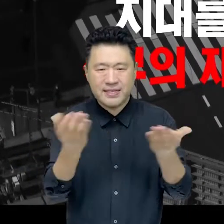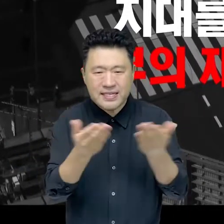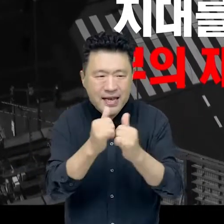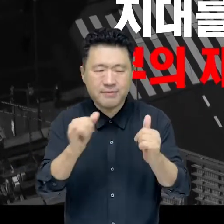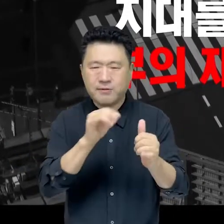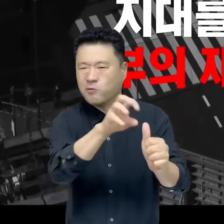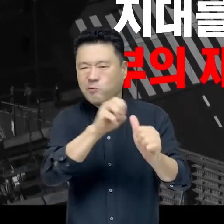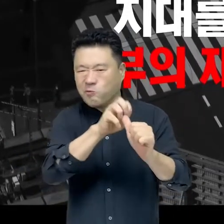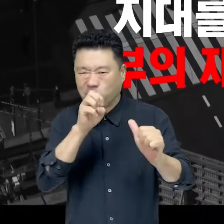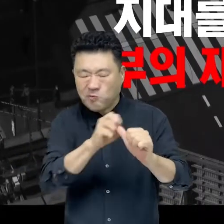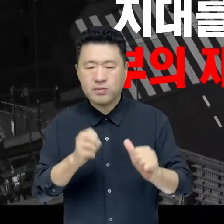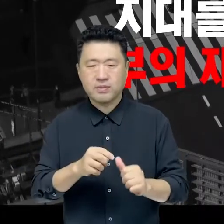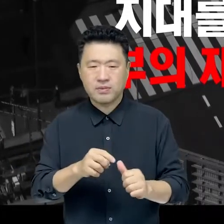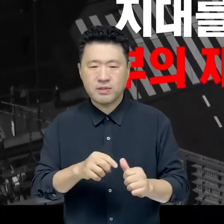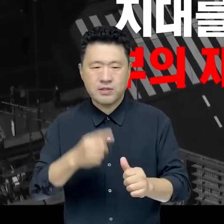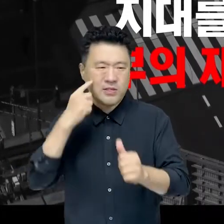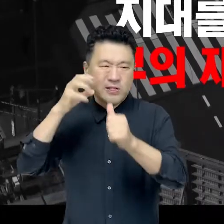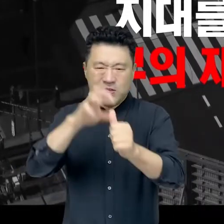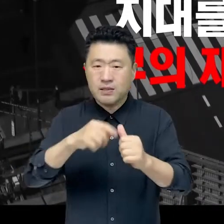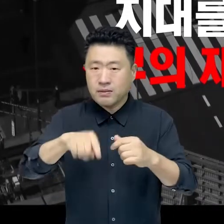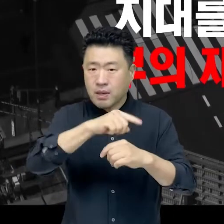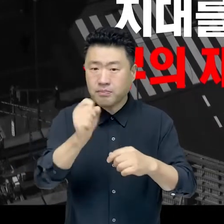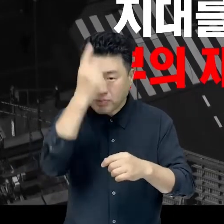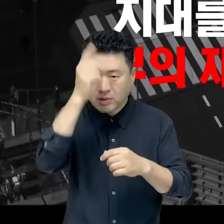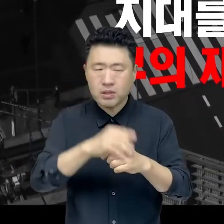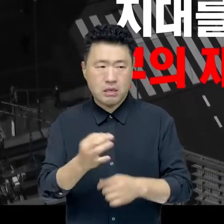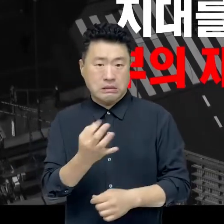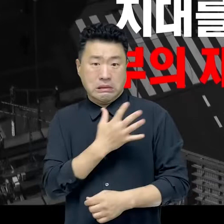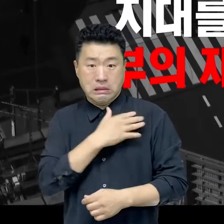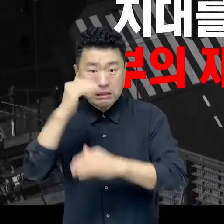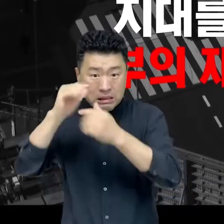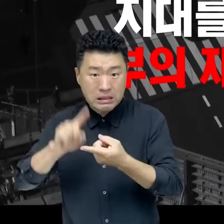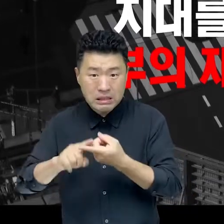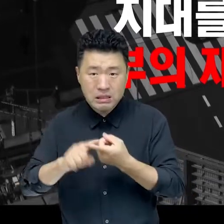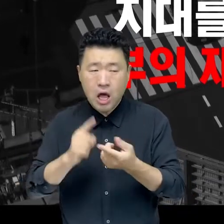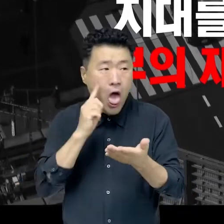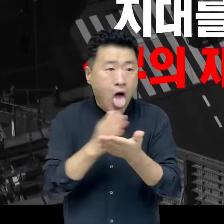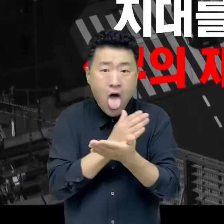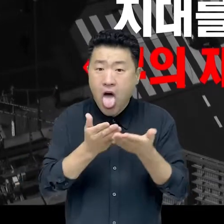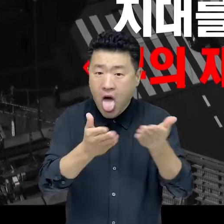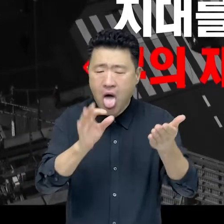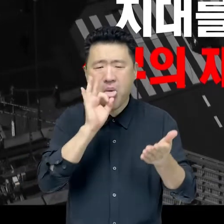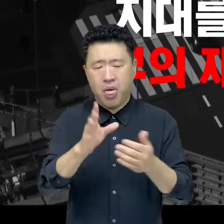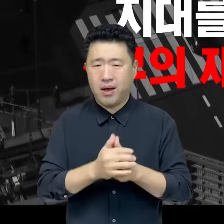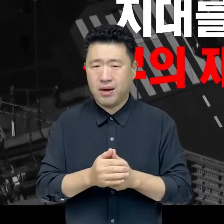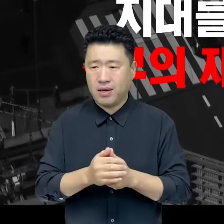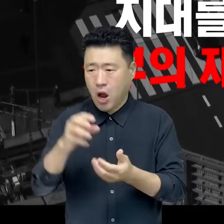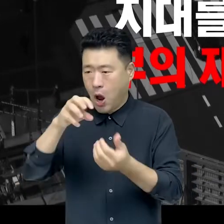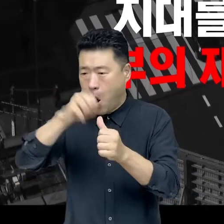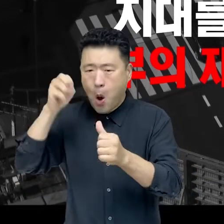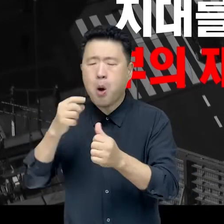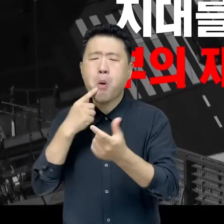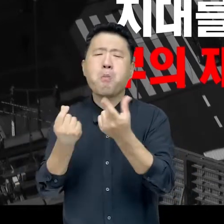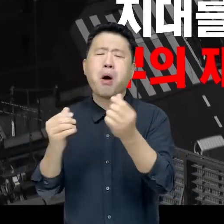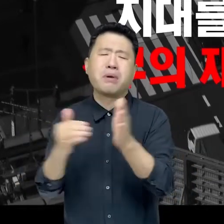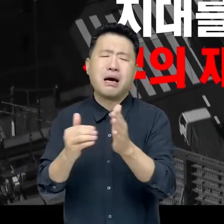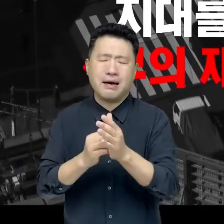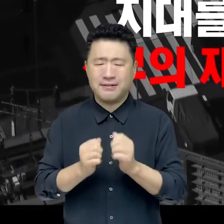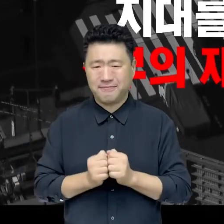근로자의 몫을 빼앗거나 지대를 통해 벌어들이는 부는 부의 재분배나 부의 추출에